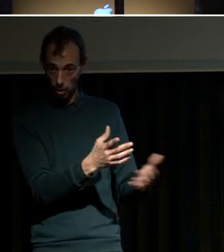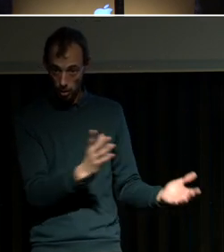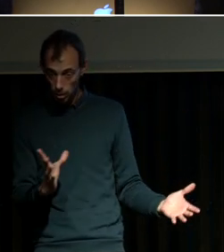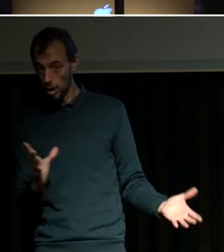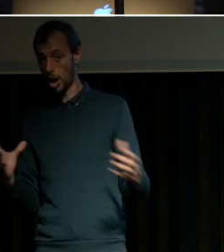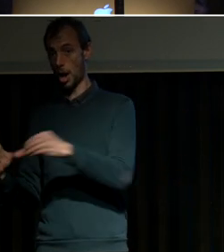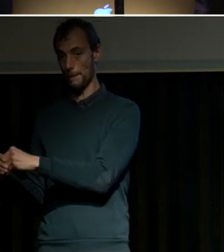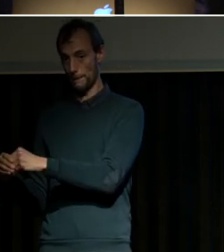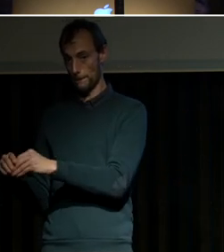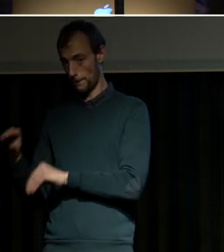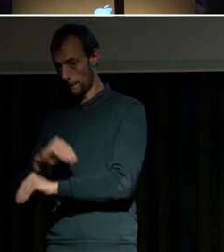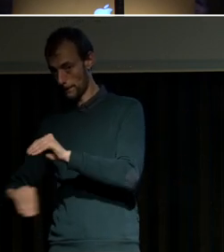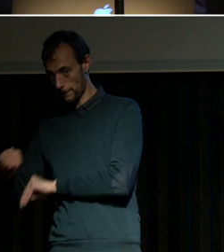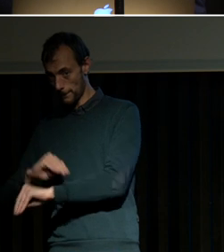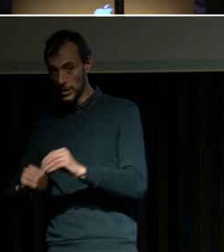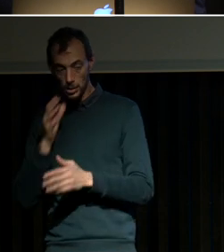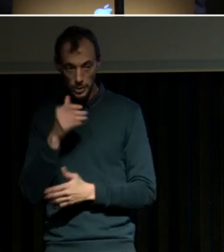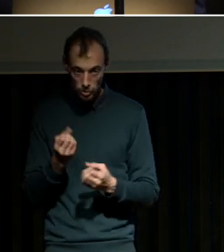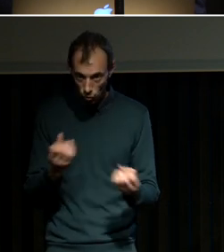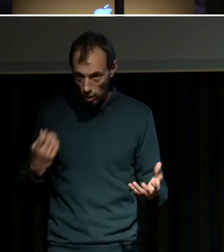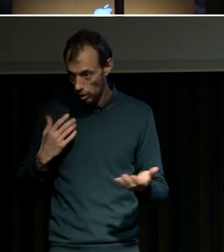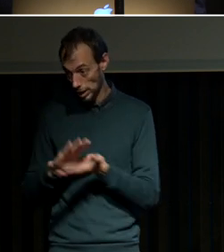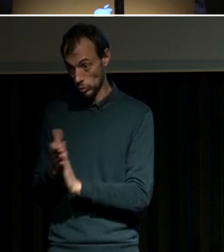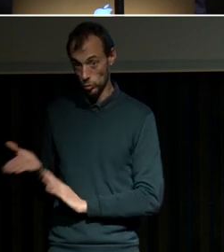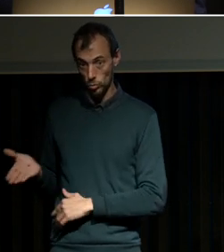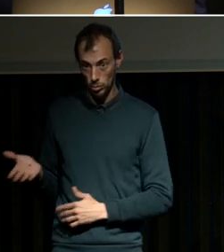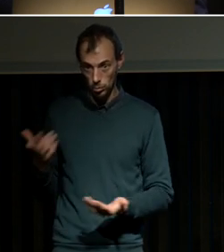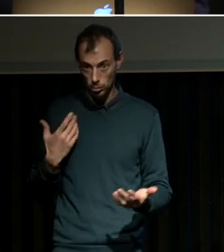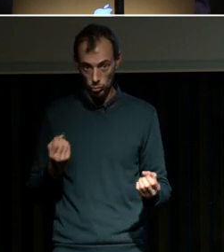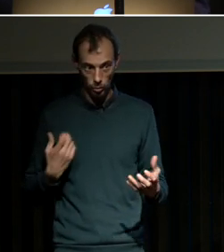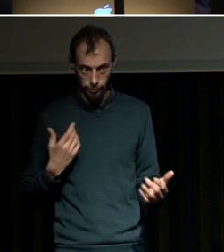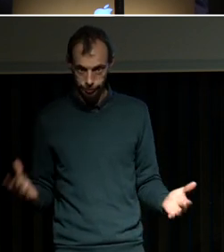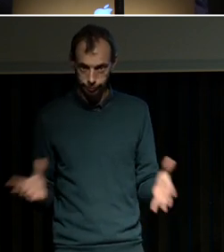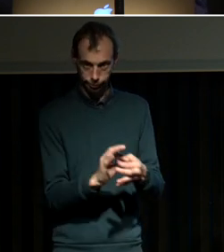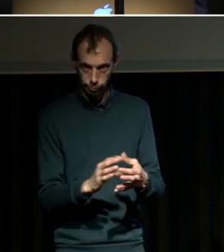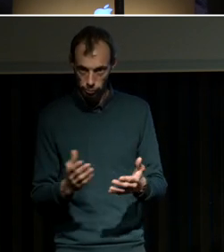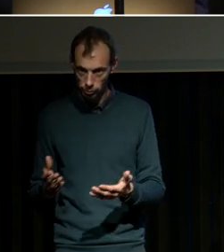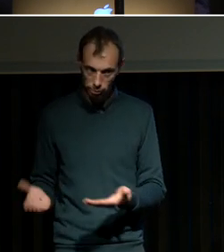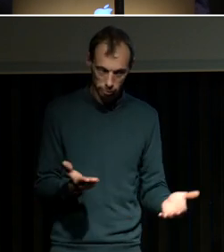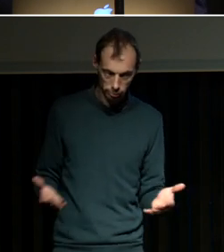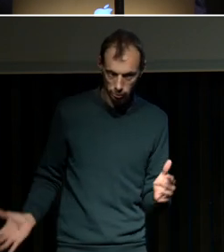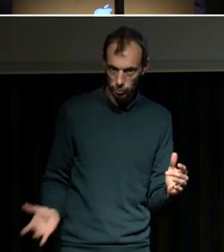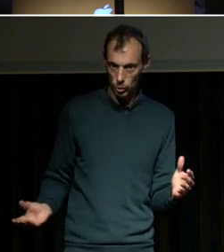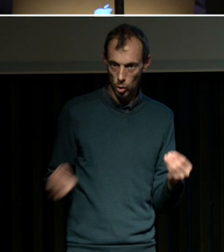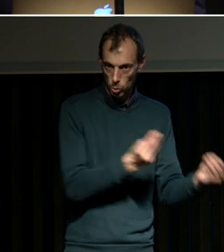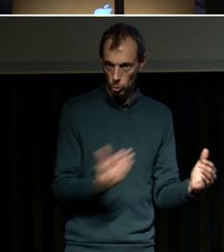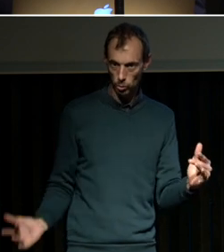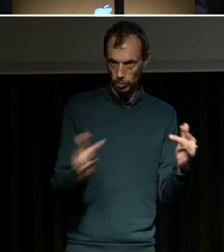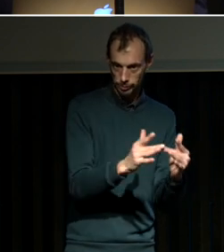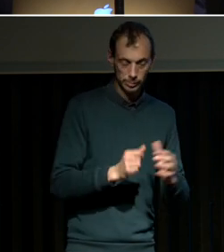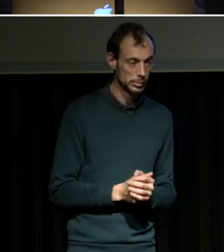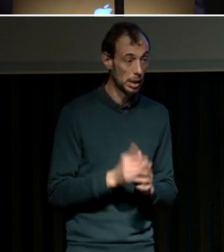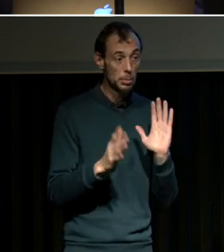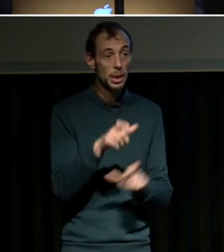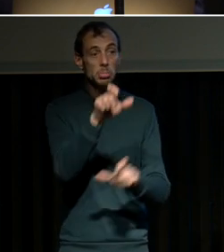de les mettre en contact avec cette association qui les aide beaucoup et qui les suit. Et d'autre part, je ne sais pas si le docteur Sautreau